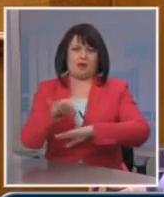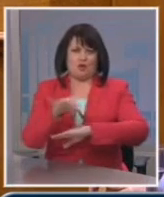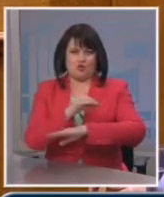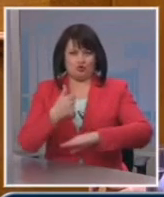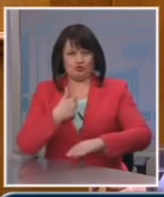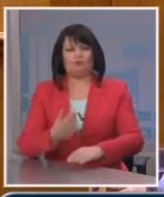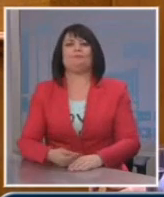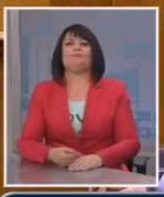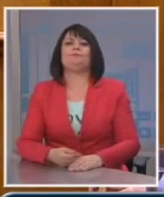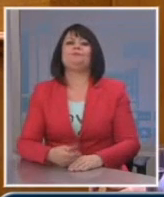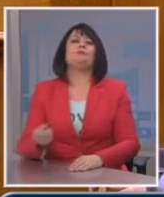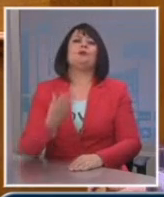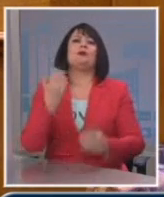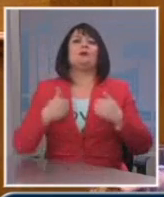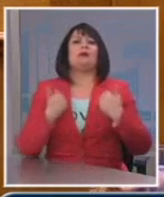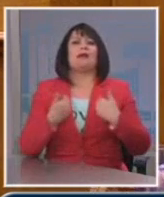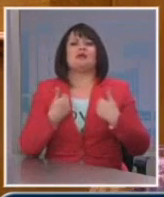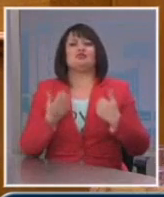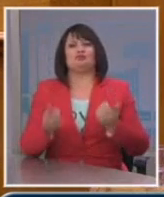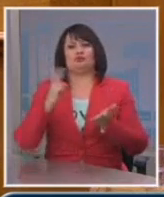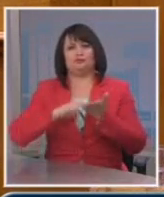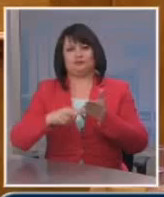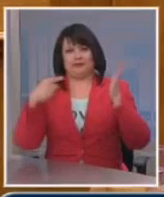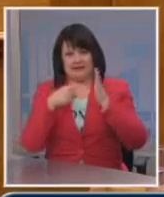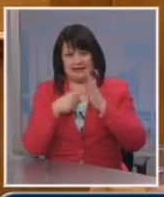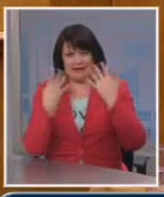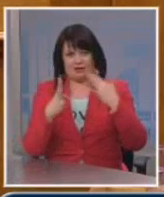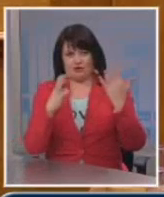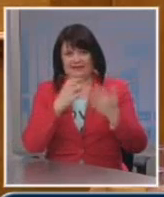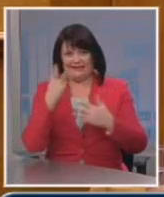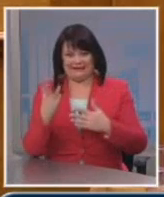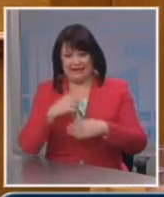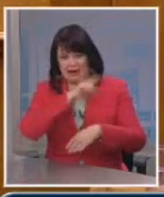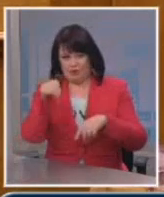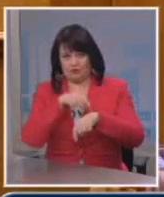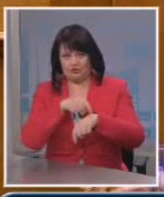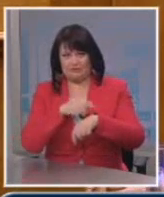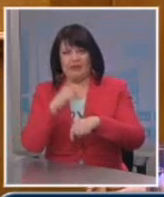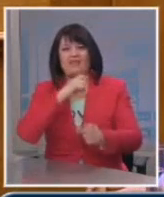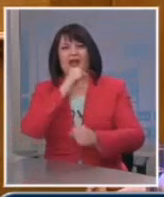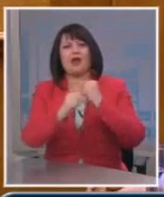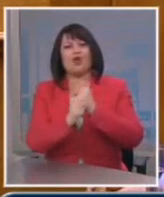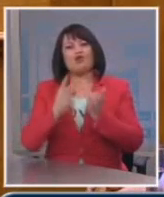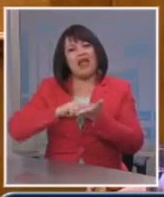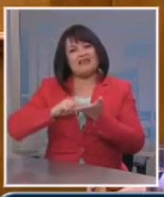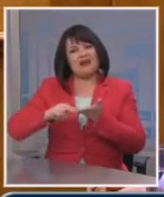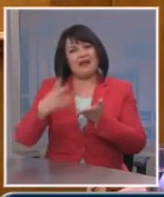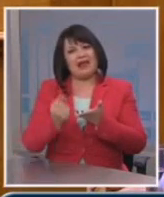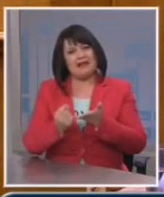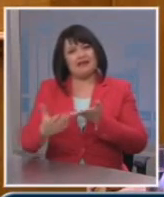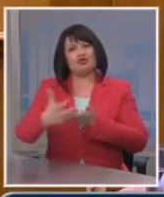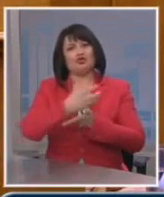Ένας νέος μηχανικός ασφαλισμένος μετά το 1993 μέχρι σήμερα για 10 έτη ασφάλισης με